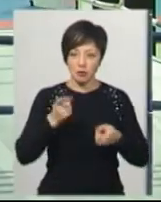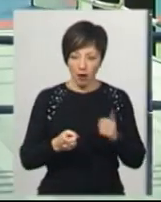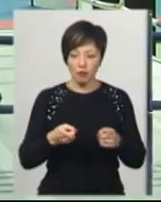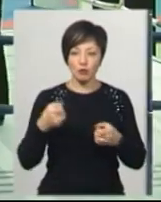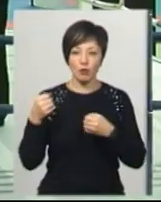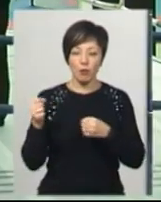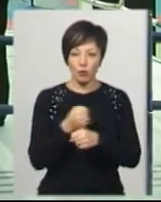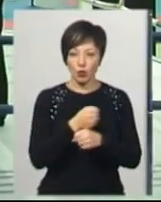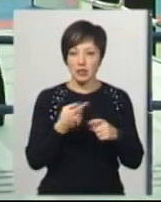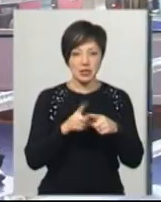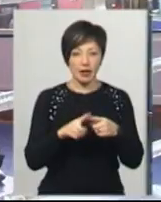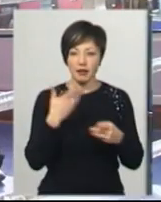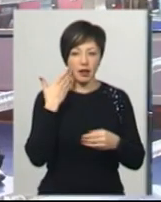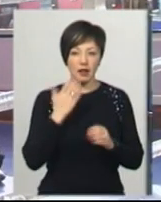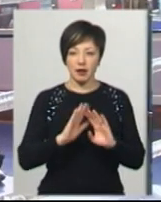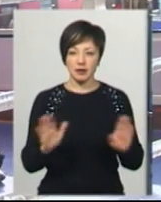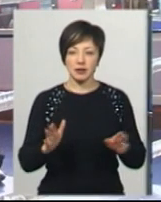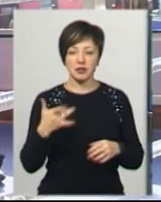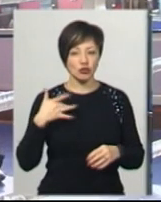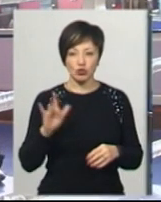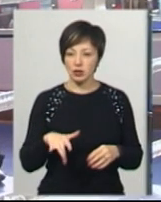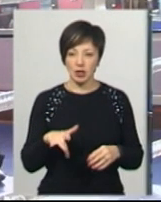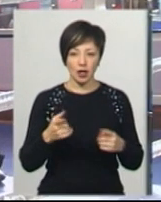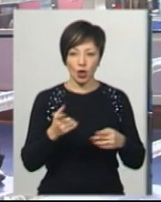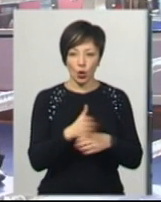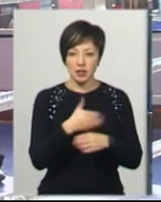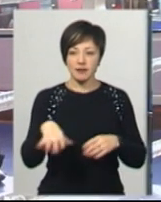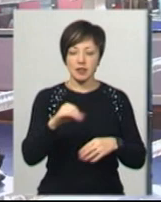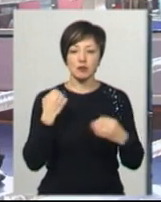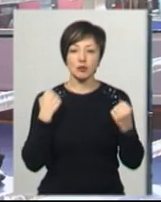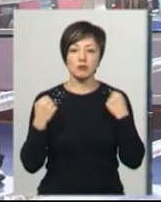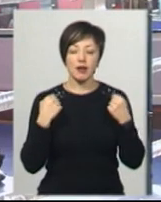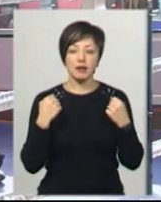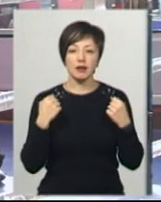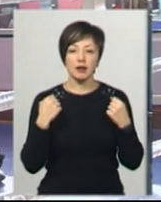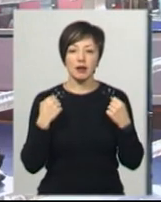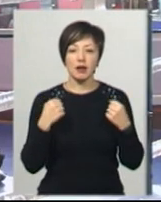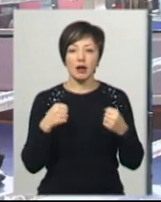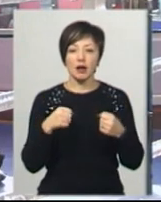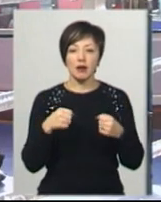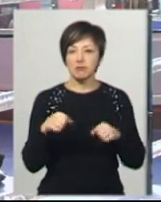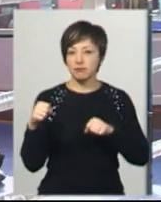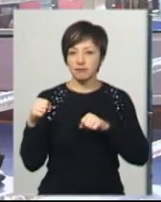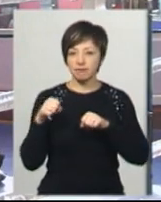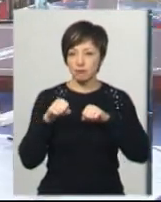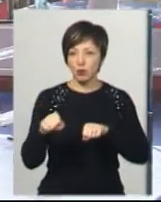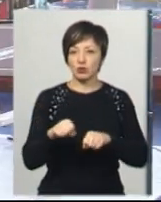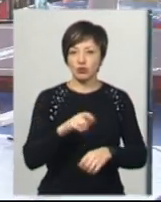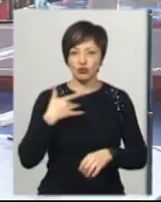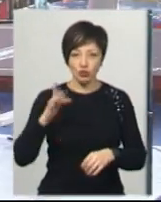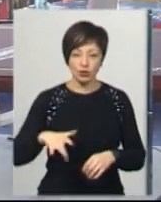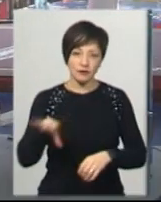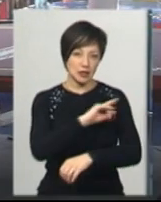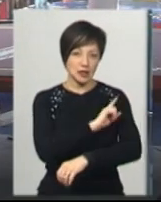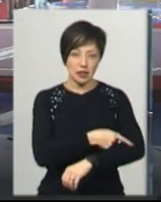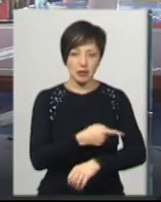тому цей розділ не такий і легкий. Це жорсткий розділ, де всі спортсмени б'ють жорстко і всі сильні. Більше